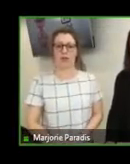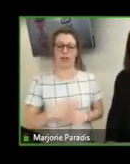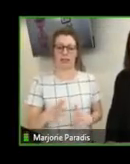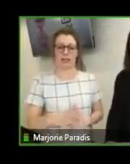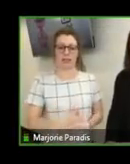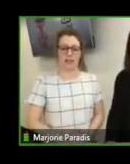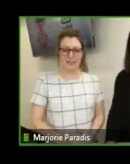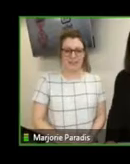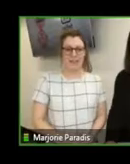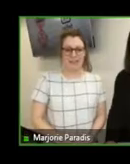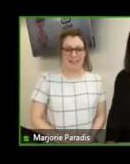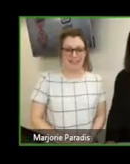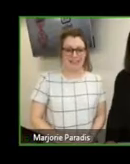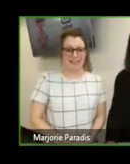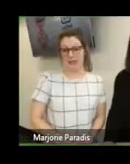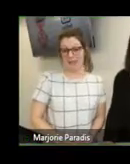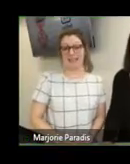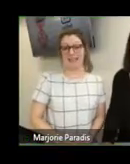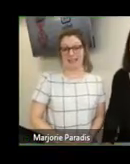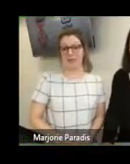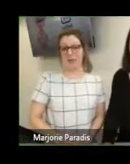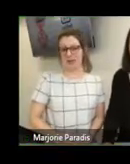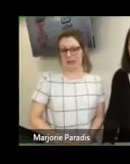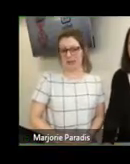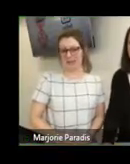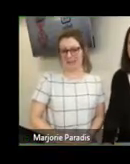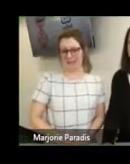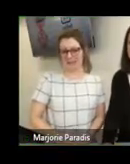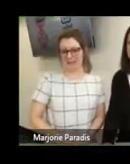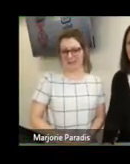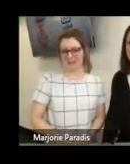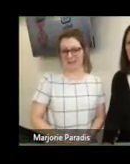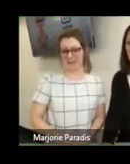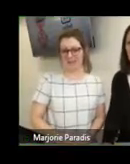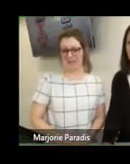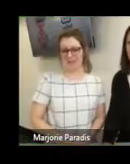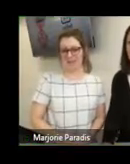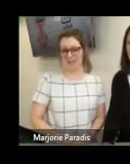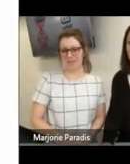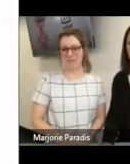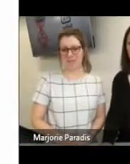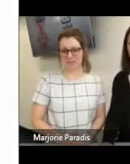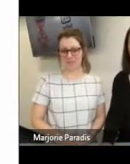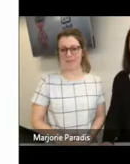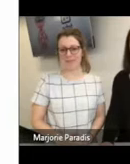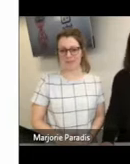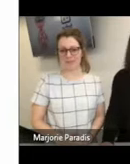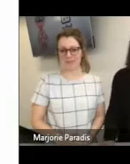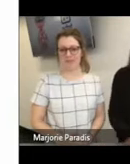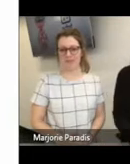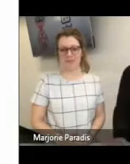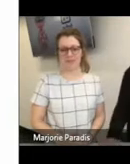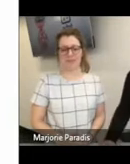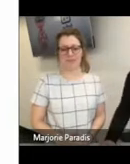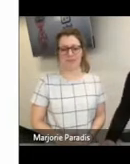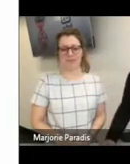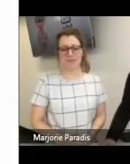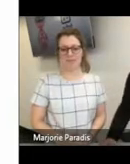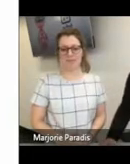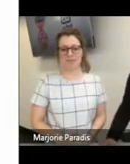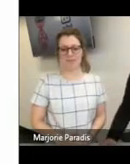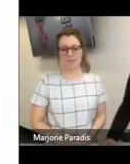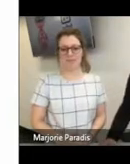donc, c'est effectivement intéressant de voir le résultat. Donc, si on revient à notre présentation, voici le